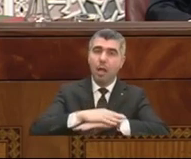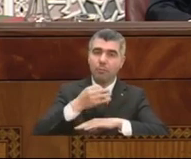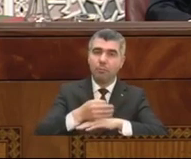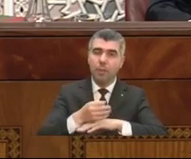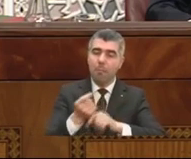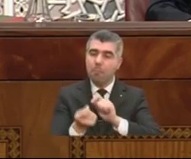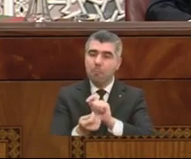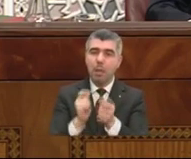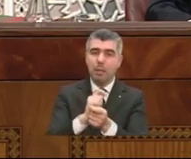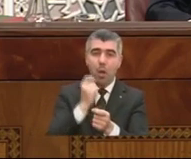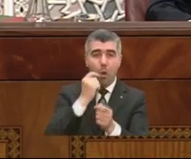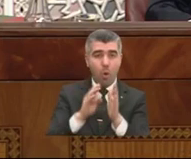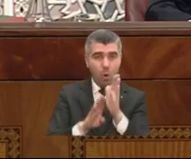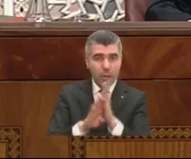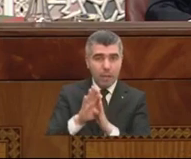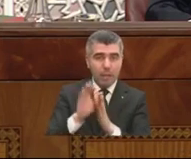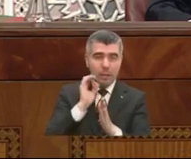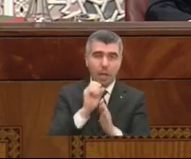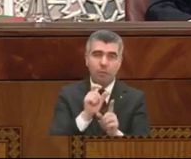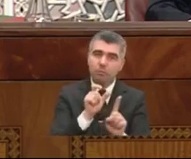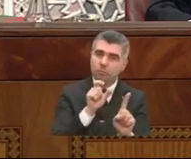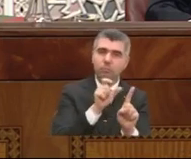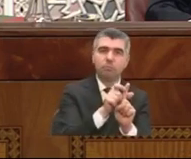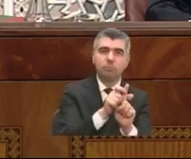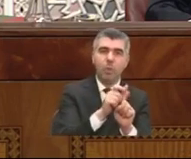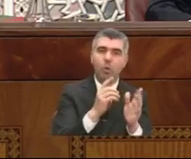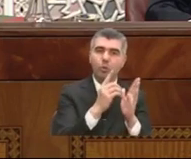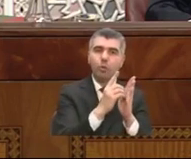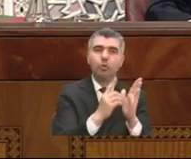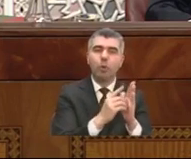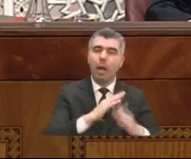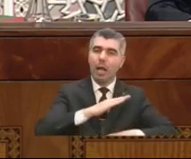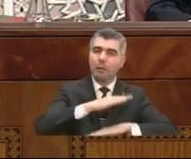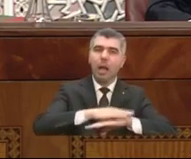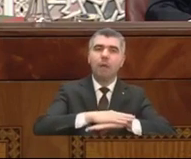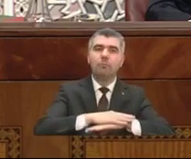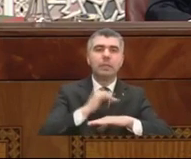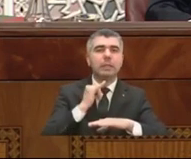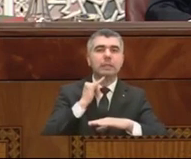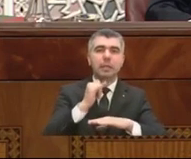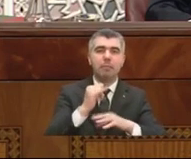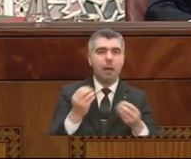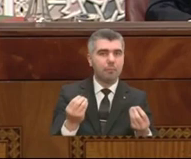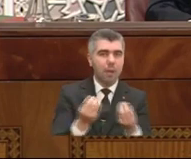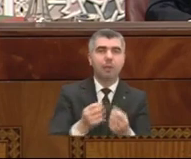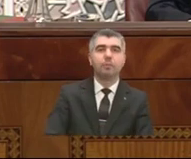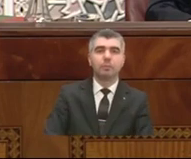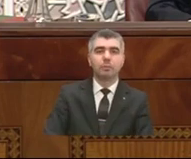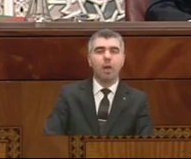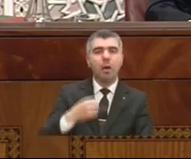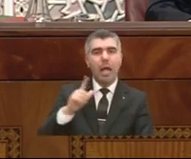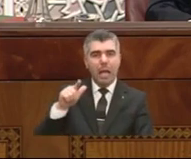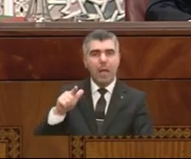بين حقوق الإنسان المصانة في المغرب بالدستور والقوانين والمؤسسات من جهة،